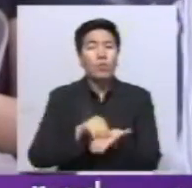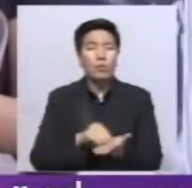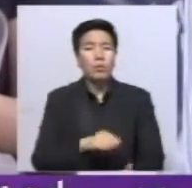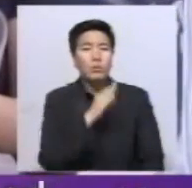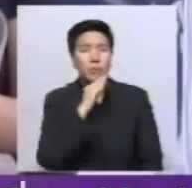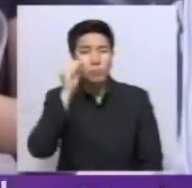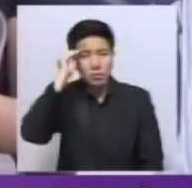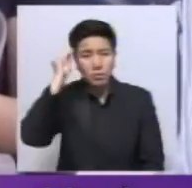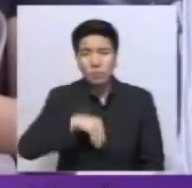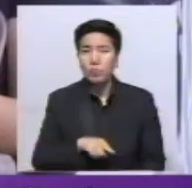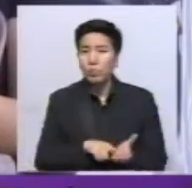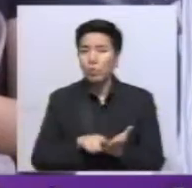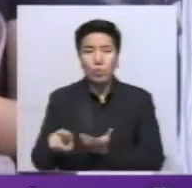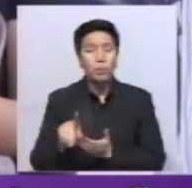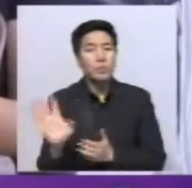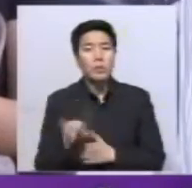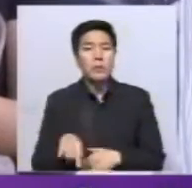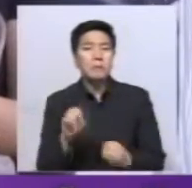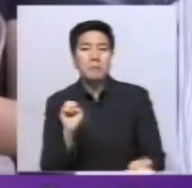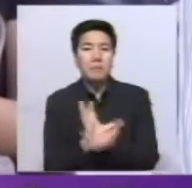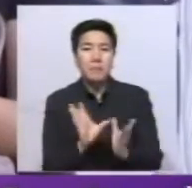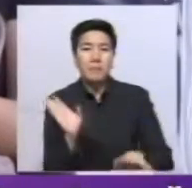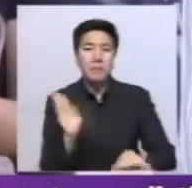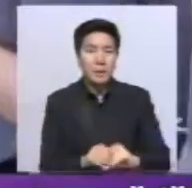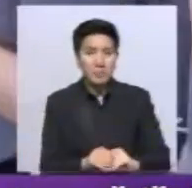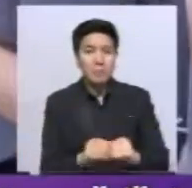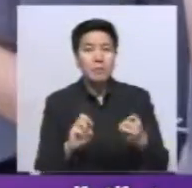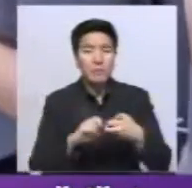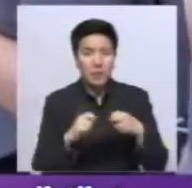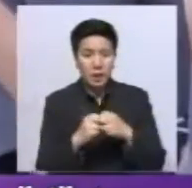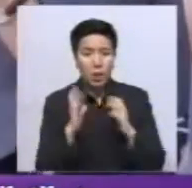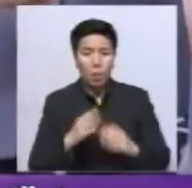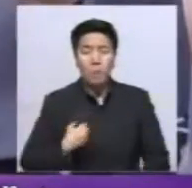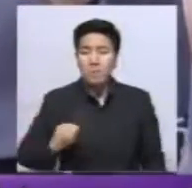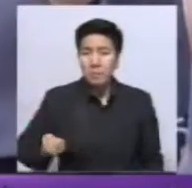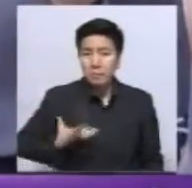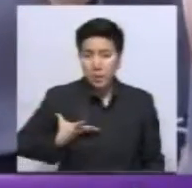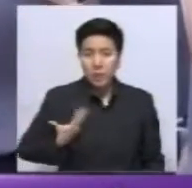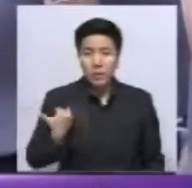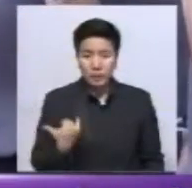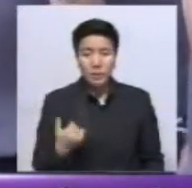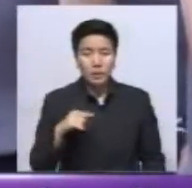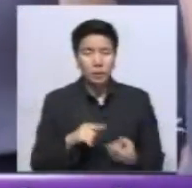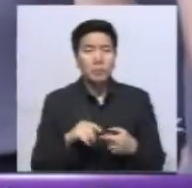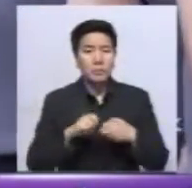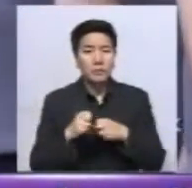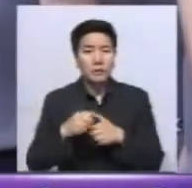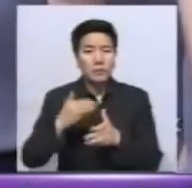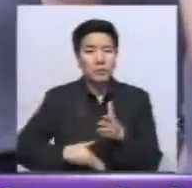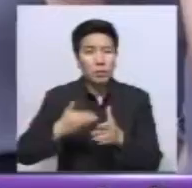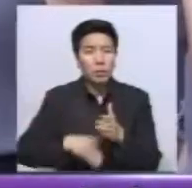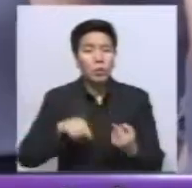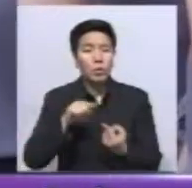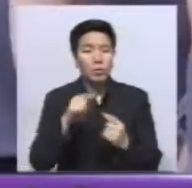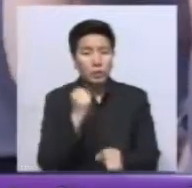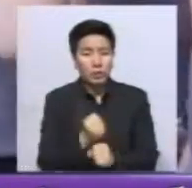ถือเป็นสิ่งสำคัญที่จะไม่ซ้ำเติมประชาชนที่ประสบภัยพิบัติให้ตื่นตระหนกอีกทั้งยังเป็นอุปสรรคต่อการทำงาน